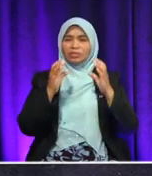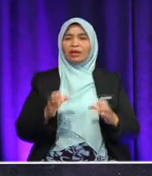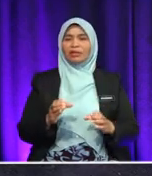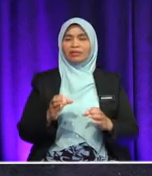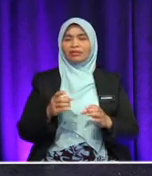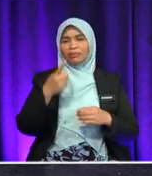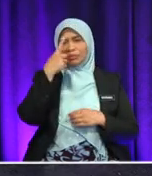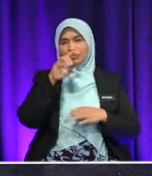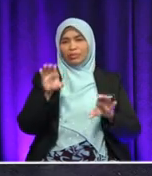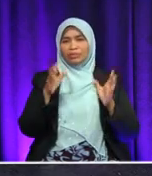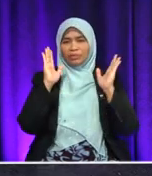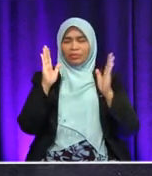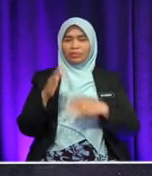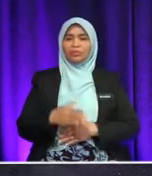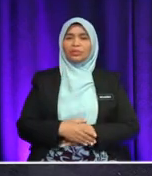salat sunnah